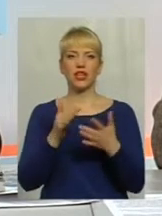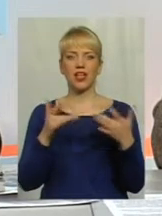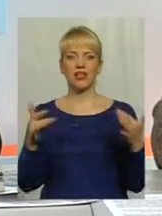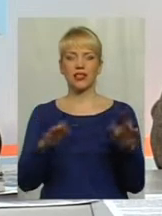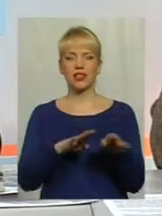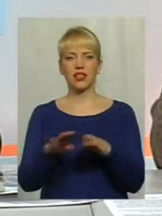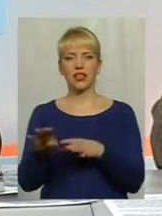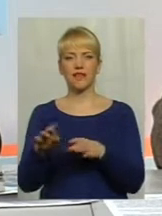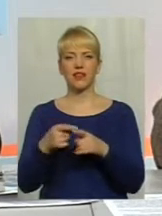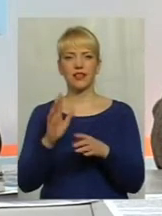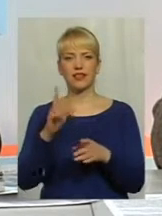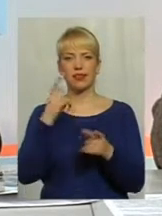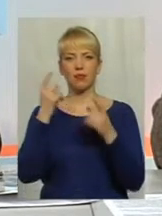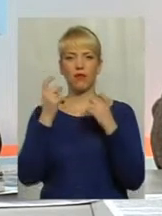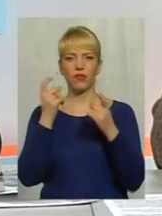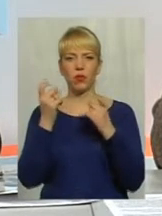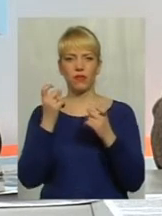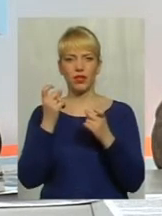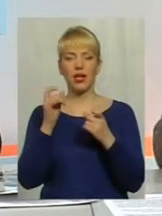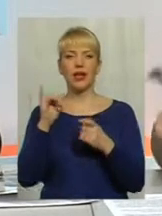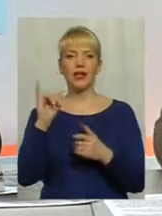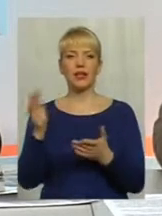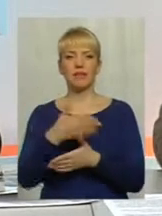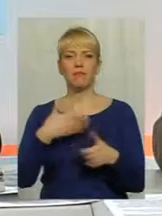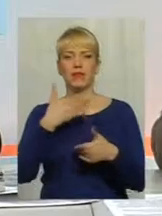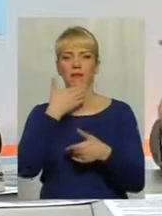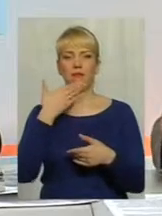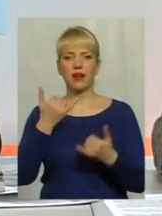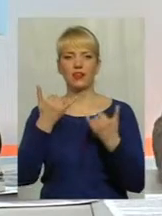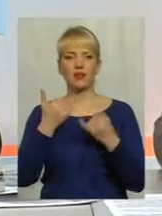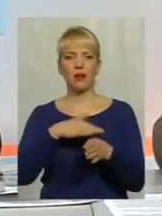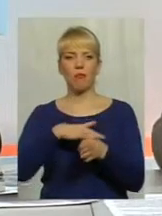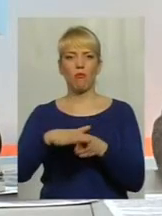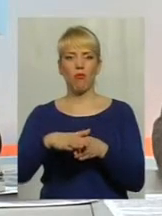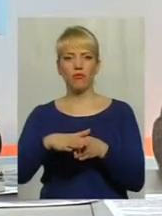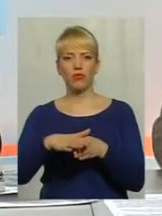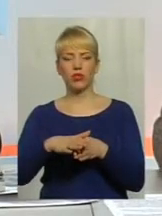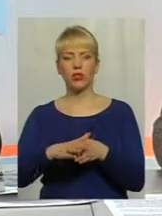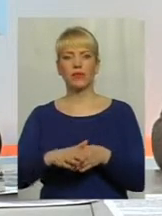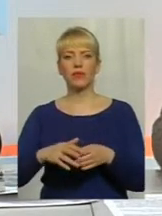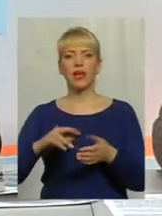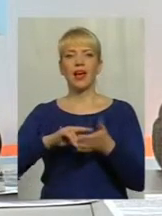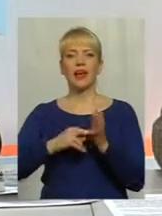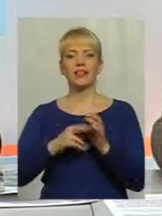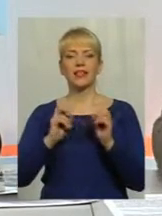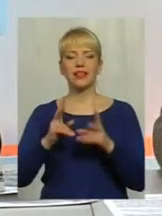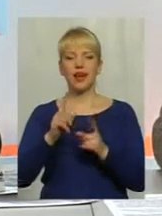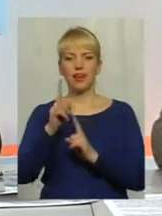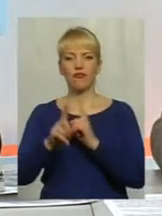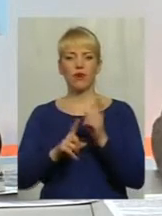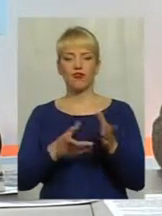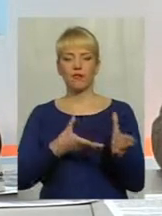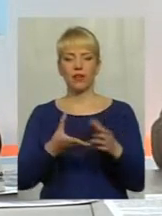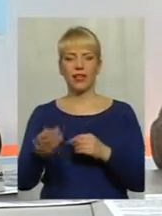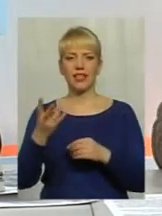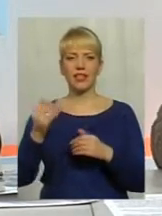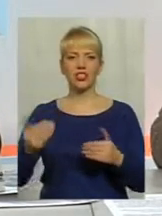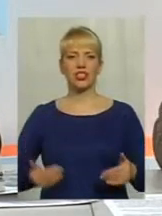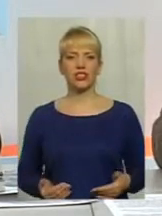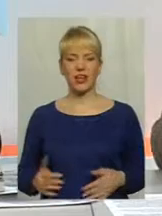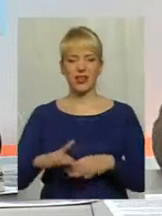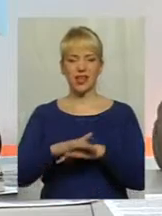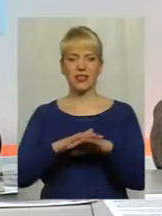рівнях таких, тільки повідомий. І ми не маємо сьогодні повної картини, як реформація вплинула на життя населення і